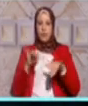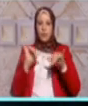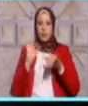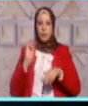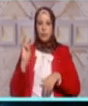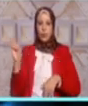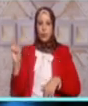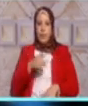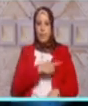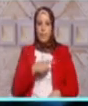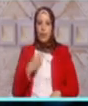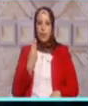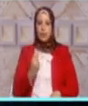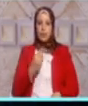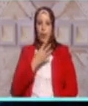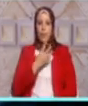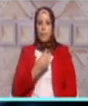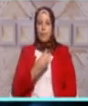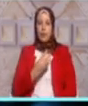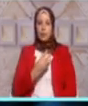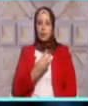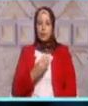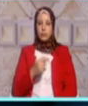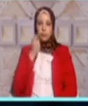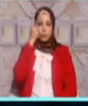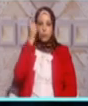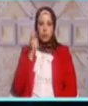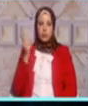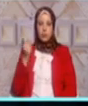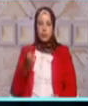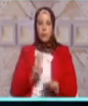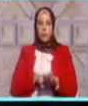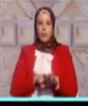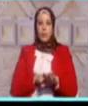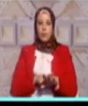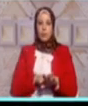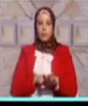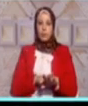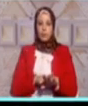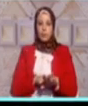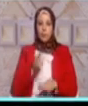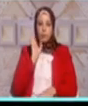كانت 142 حاله، والمعلمين اللي هم شاركوا في عمليه